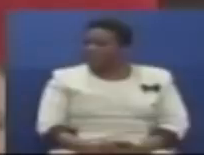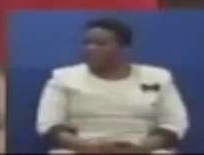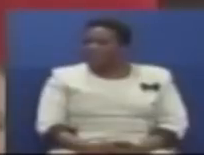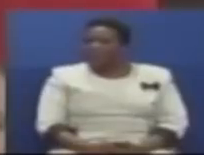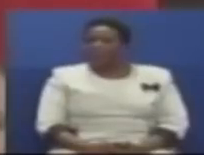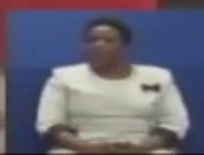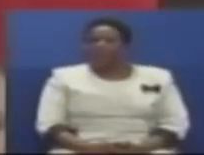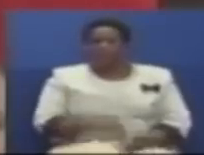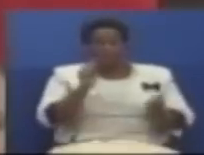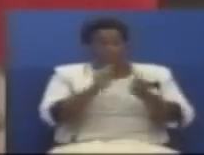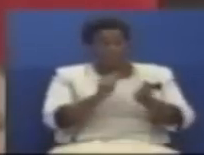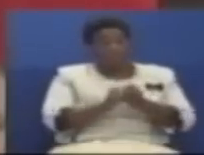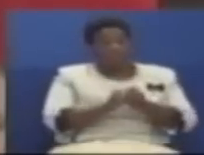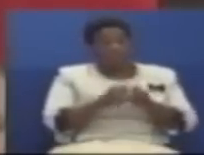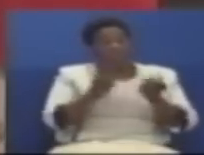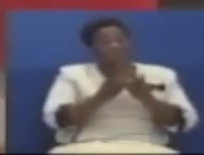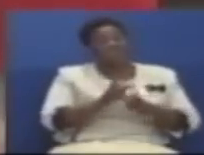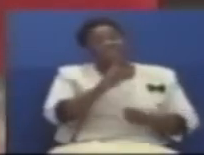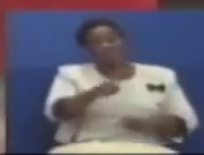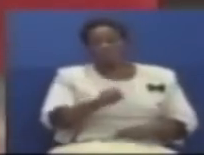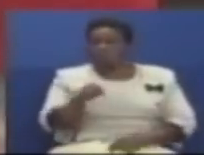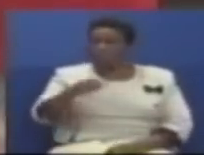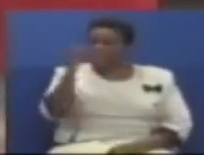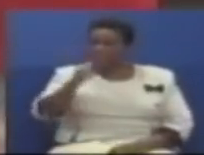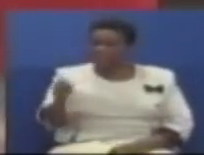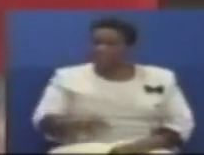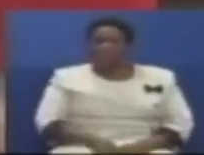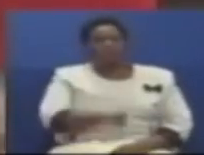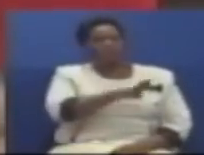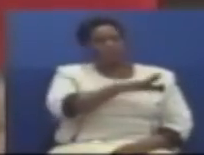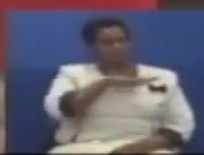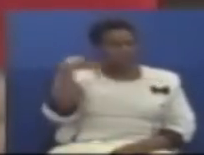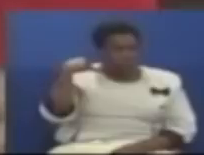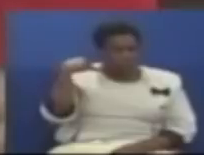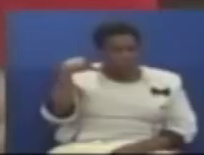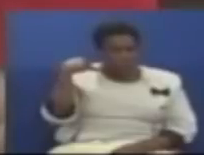Sasa hayo mambo yapo nchi na mnaua,